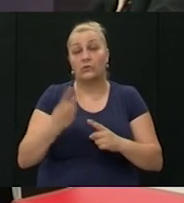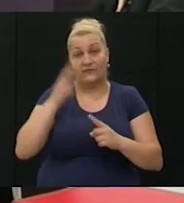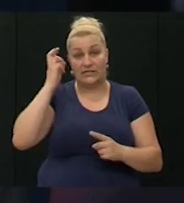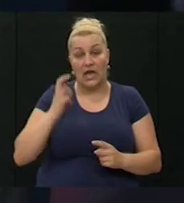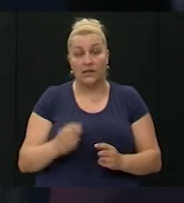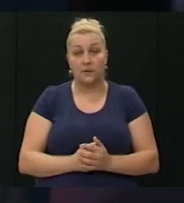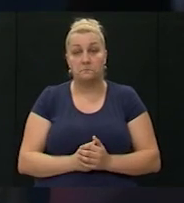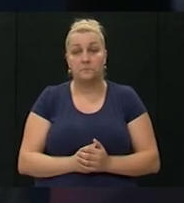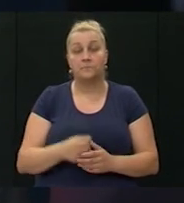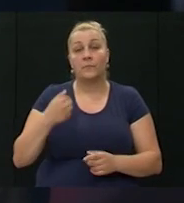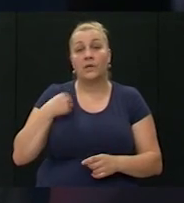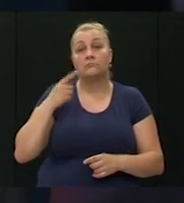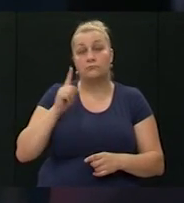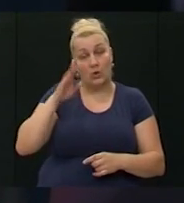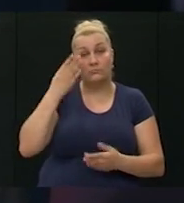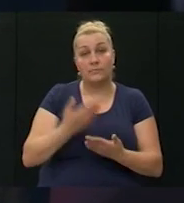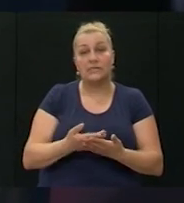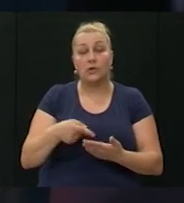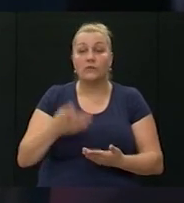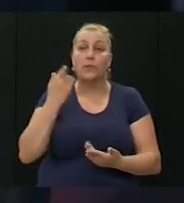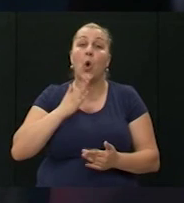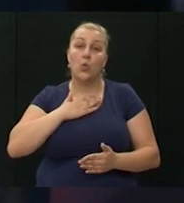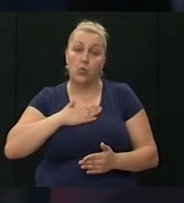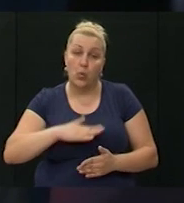pa moram priznati da je bilo ugodno